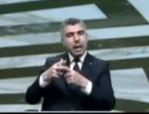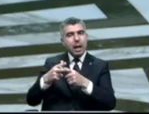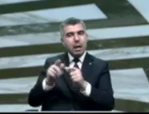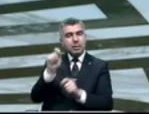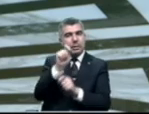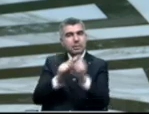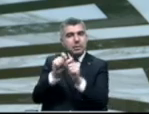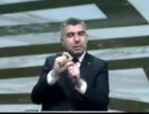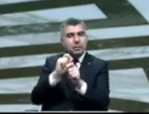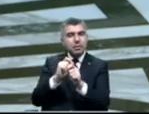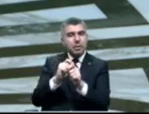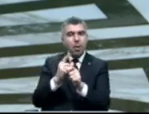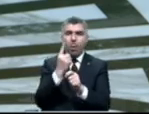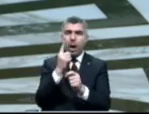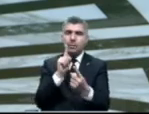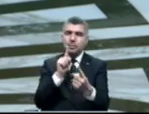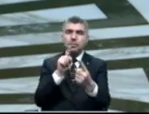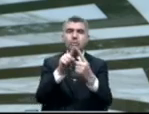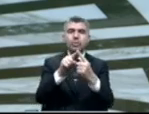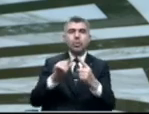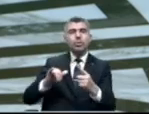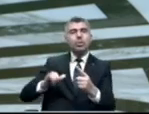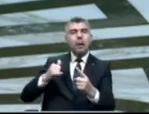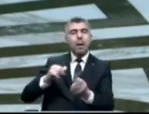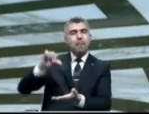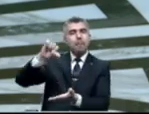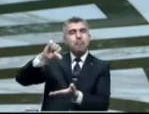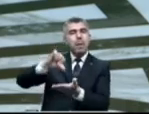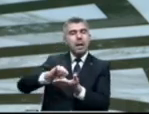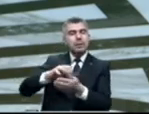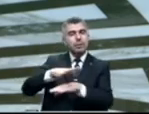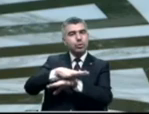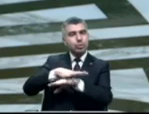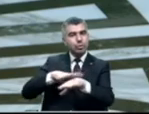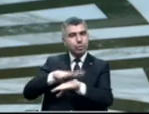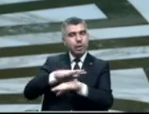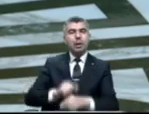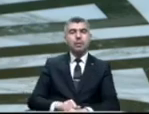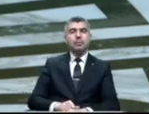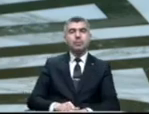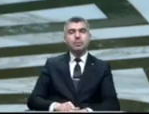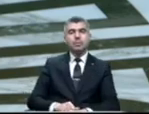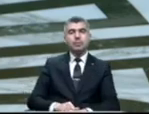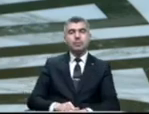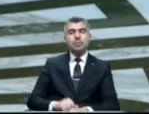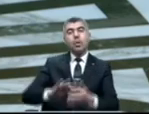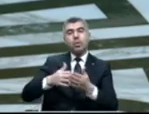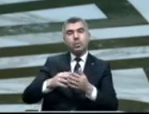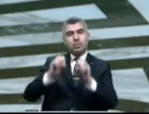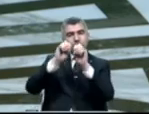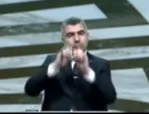إرساء شباك واحد خاص بالشباب في كل مركز وفي كل جهة، وعندها وإحداث